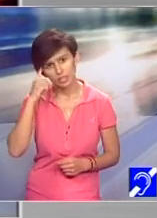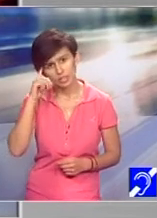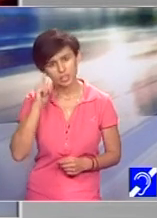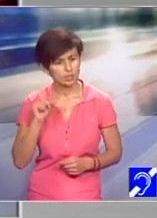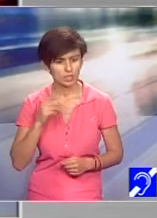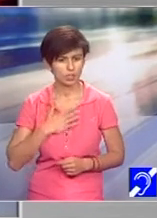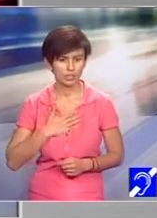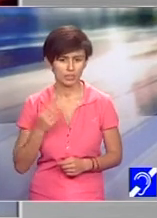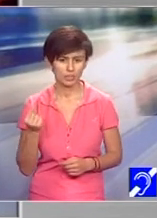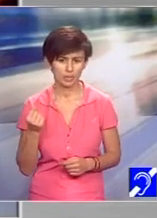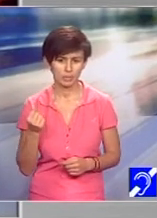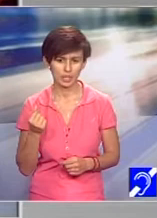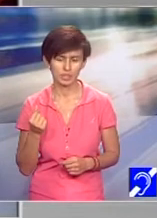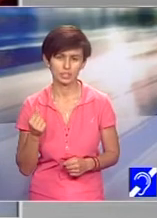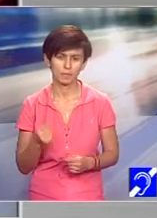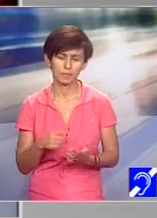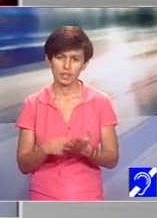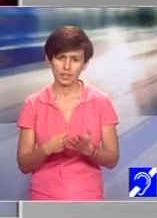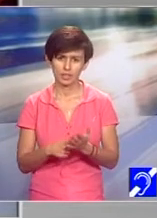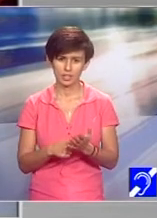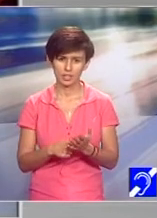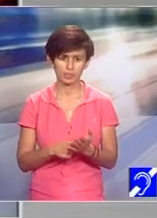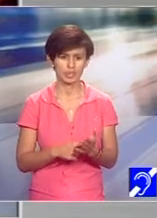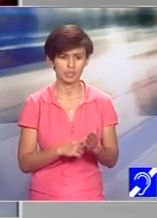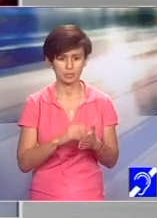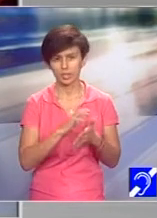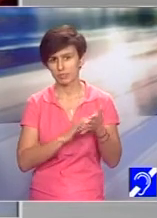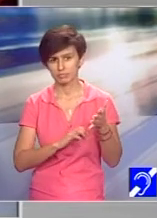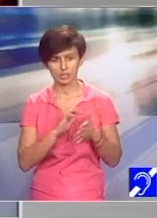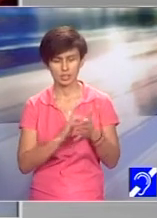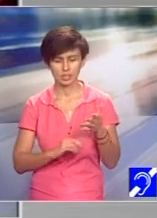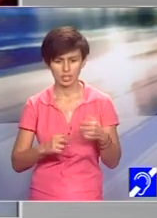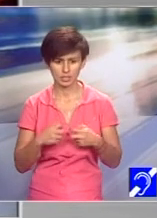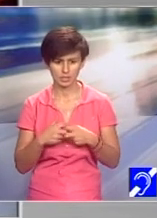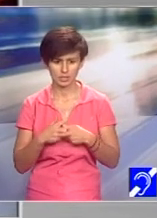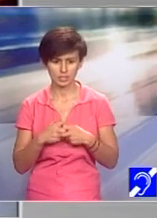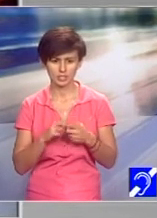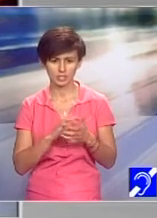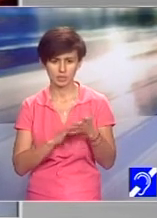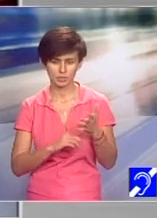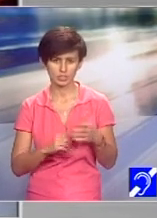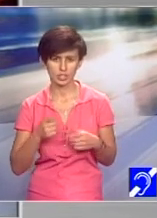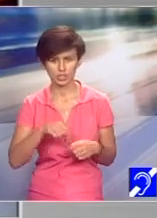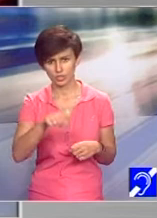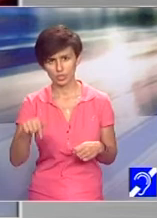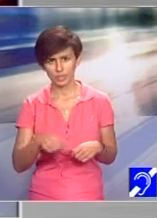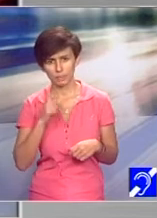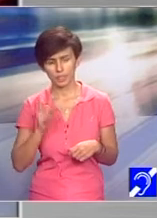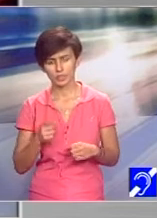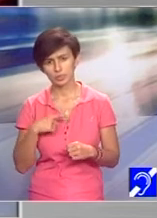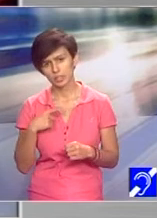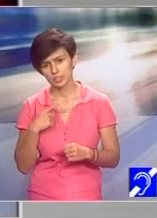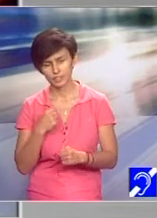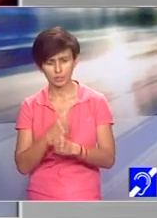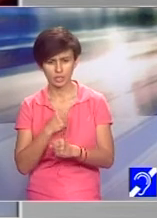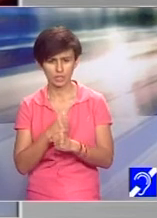sau să punem un sandwich la copil. Să interveniți la prompt școală, și corect. Noi când suntem la servici, trebuie să fim cu